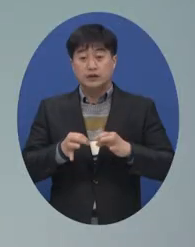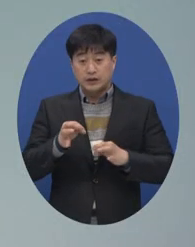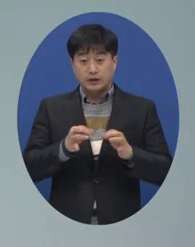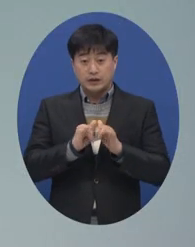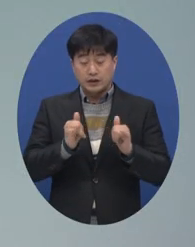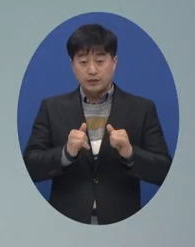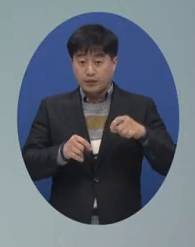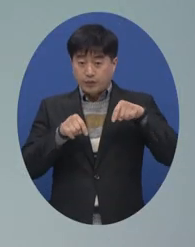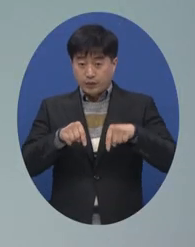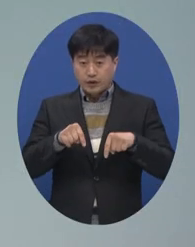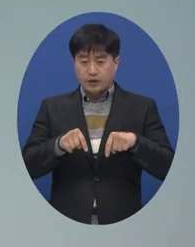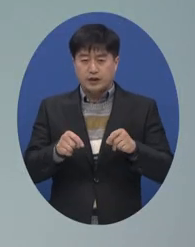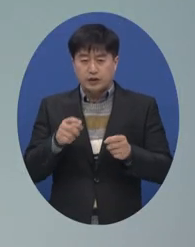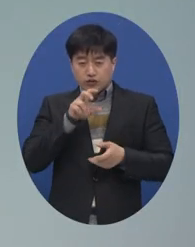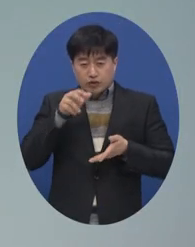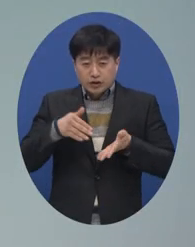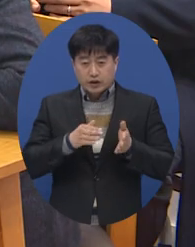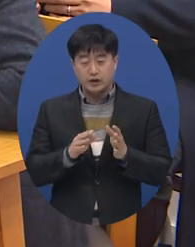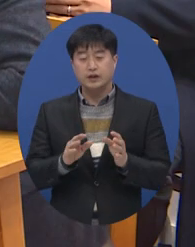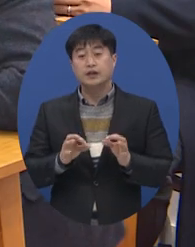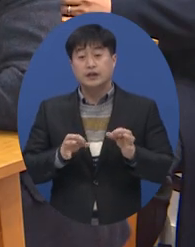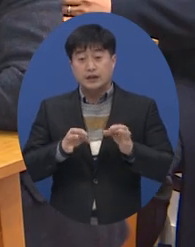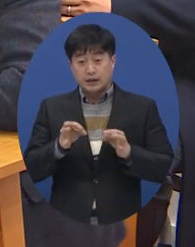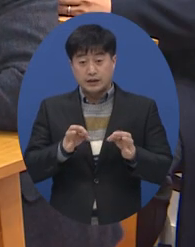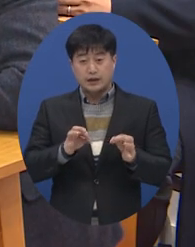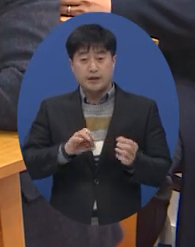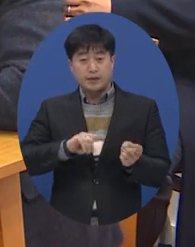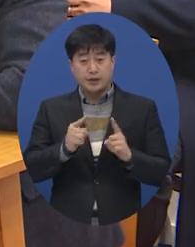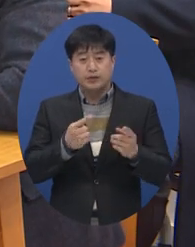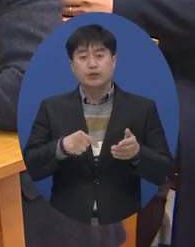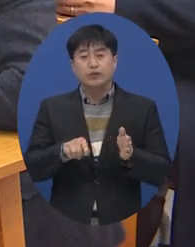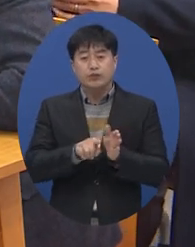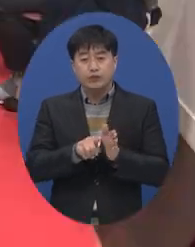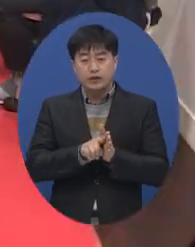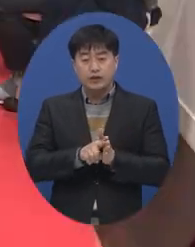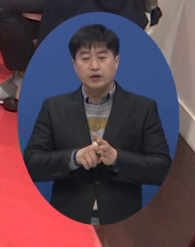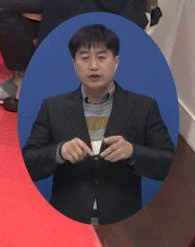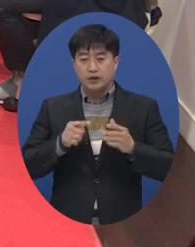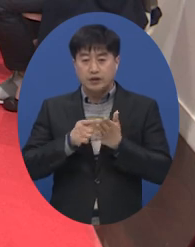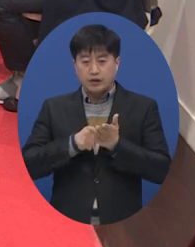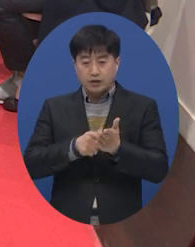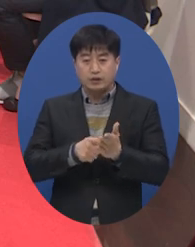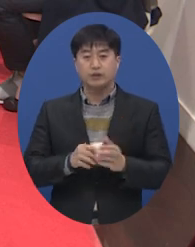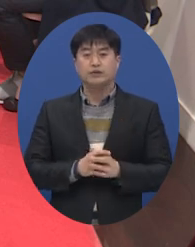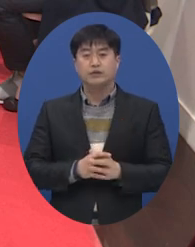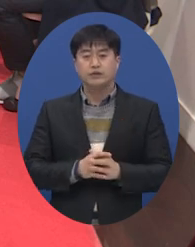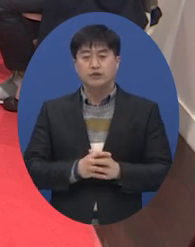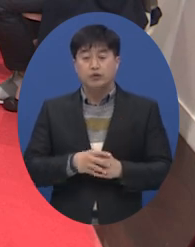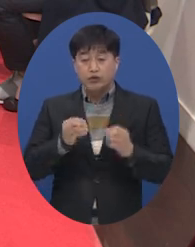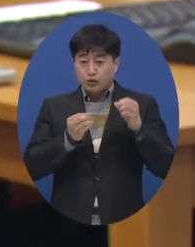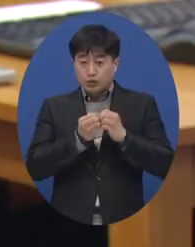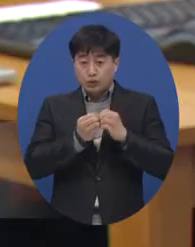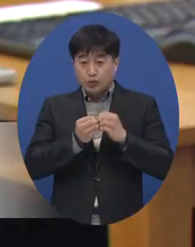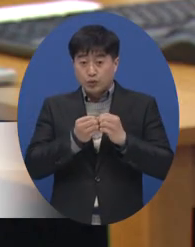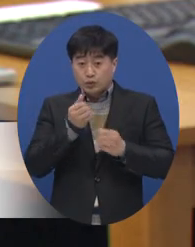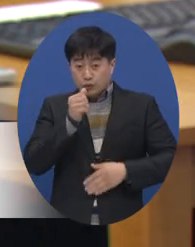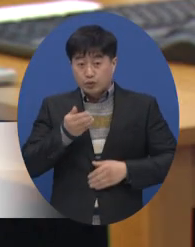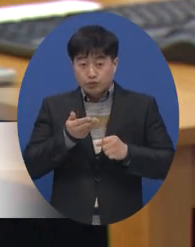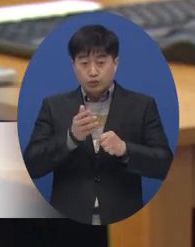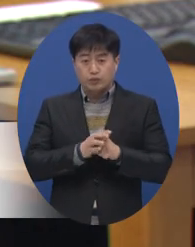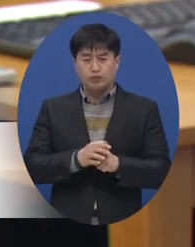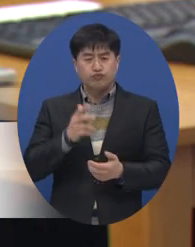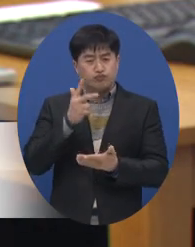간담회에선 골목상권 활성화에 대한 의견을 주고받았습니다. 신장시장의 특색과 전통이 소개되고